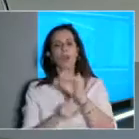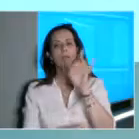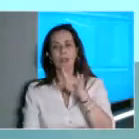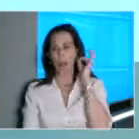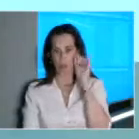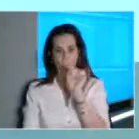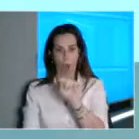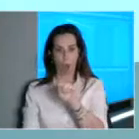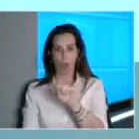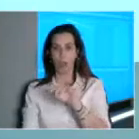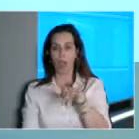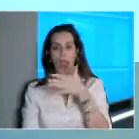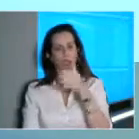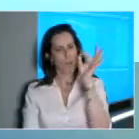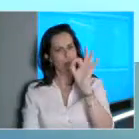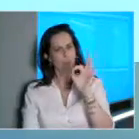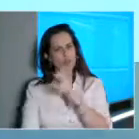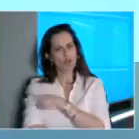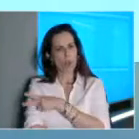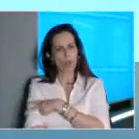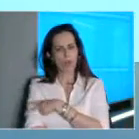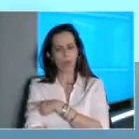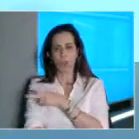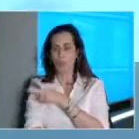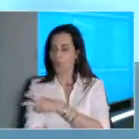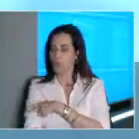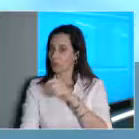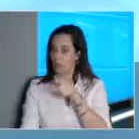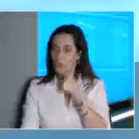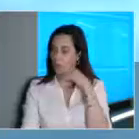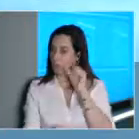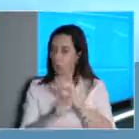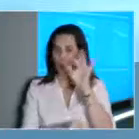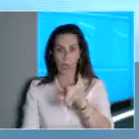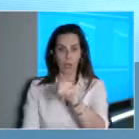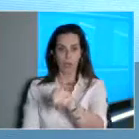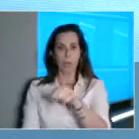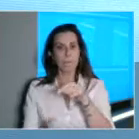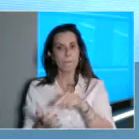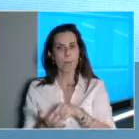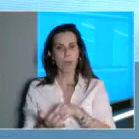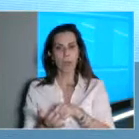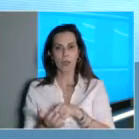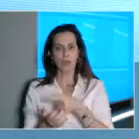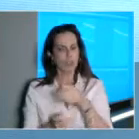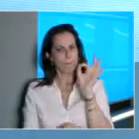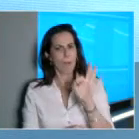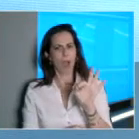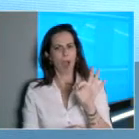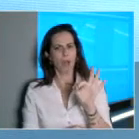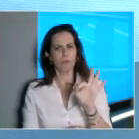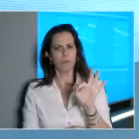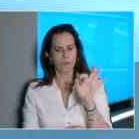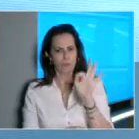נגד לי גרינר לאחר שהעליבה שוטר. שוטר תנועה התלונן נגד כוכבת הריאליטי בשל העלבת